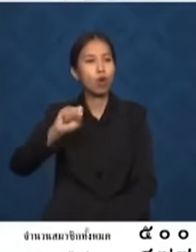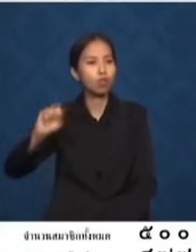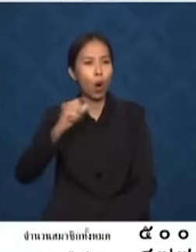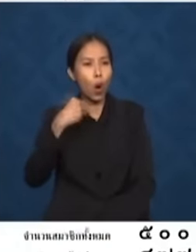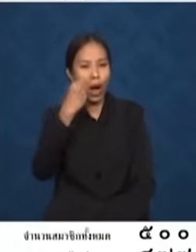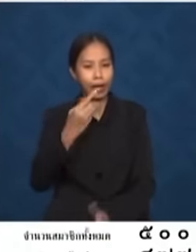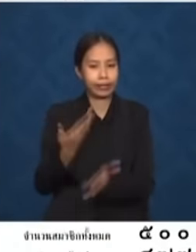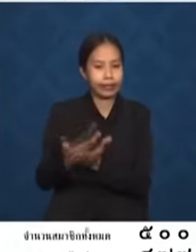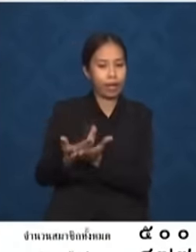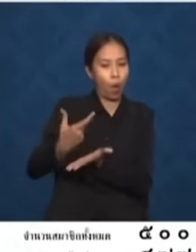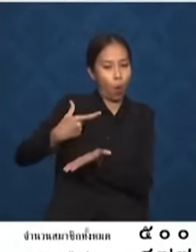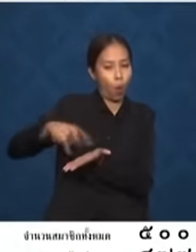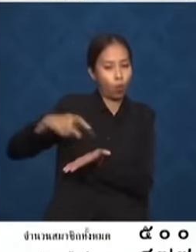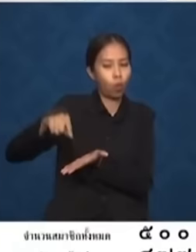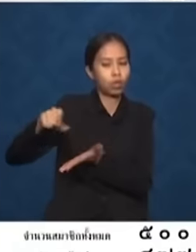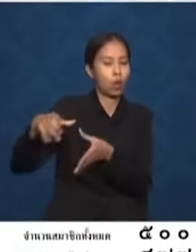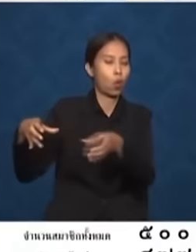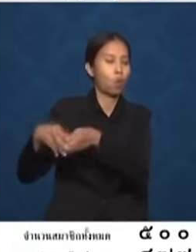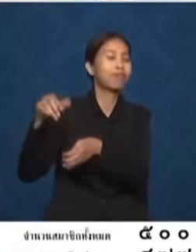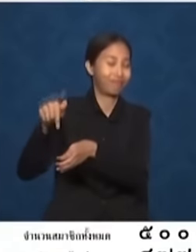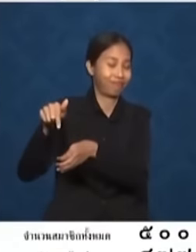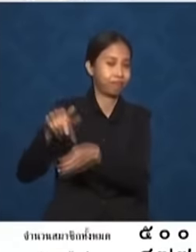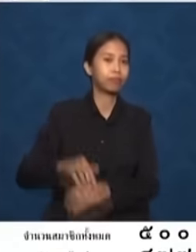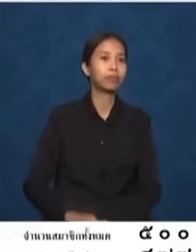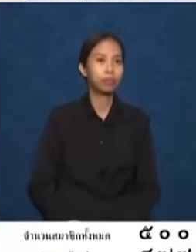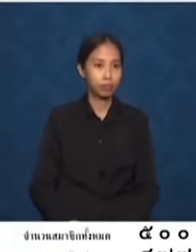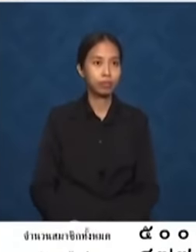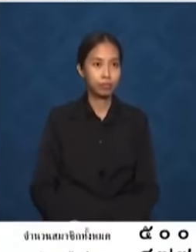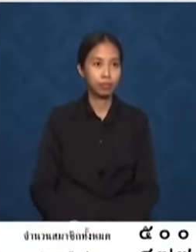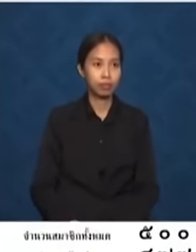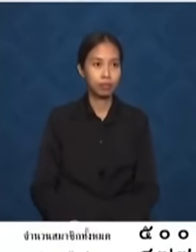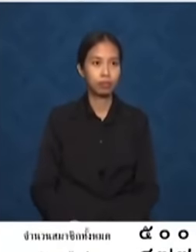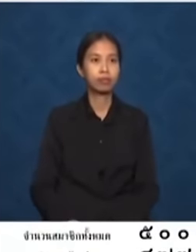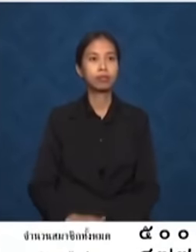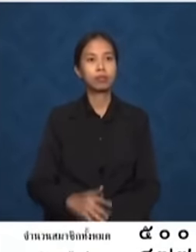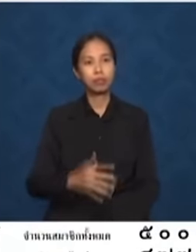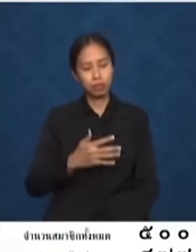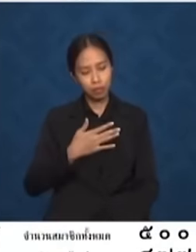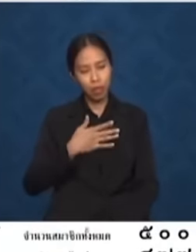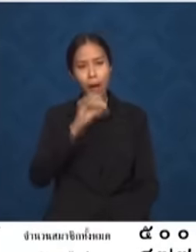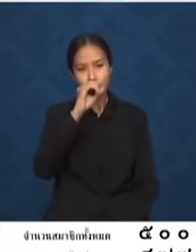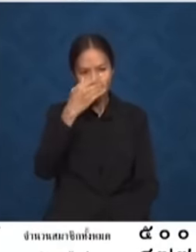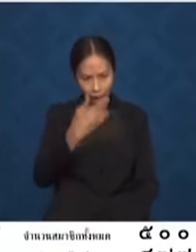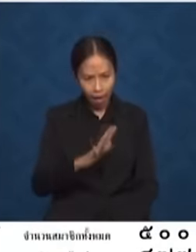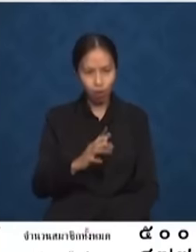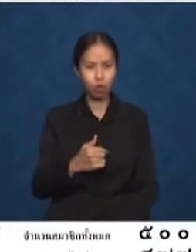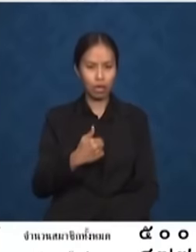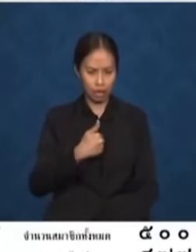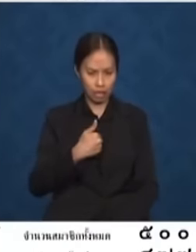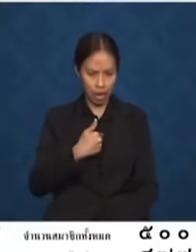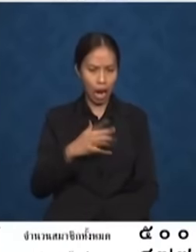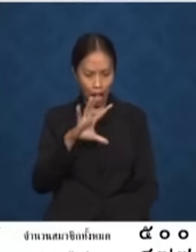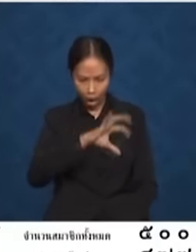งินให้ขบวนการพวกนี้ผมบอกว่าอย่าเอาผมเข้าไปสู่องค์ประกอบให้มันคร